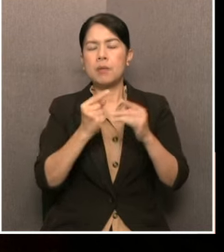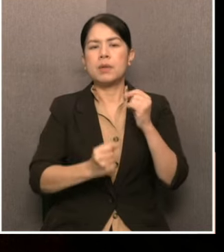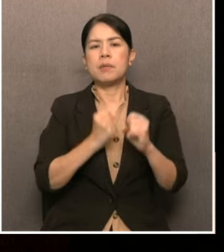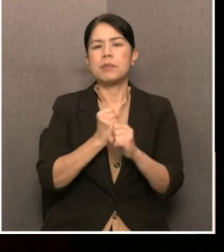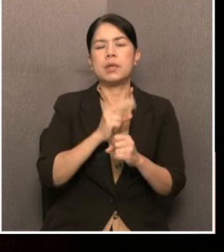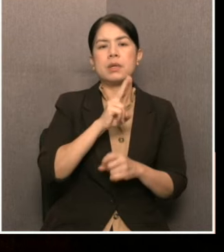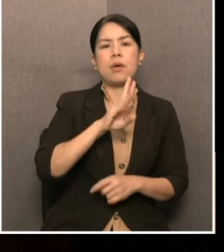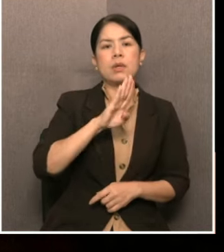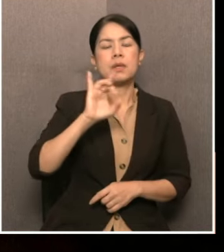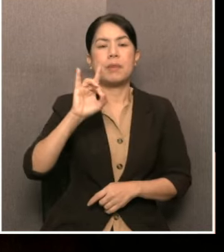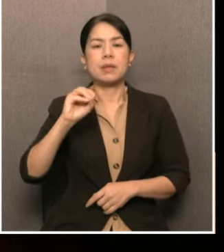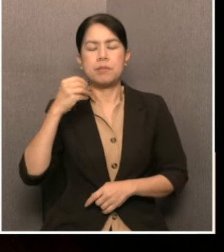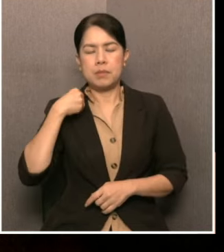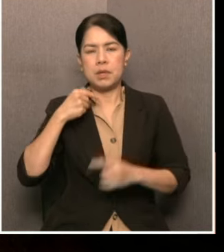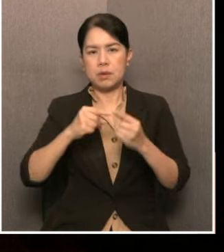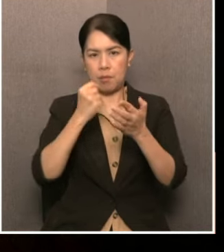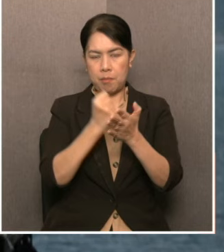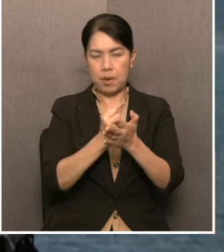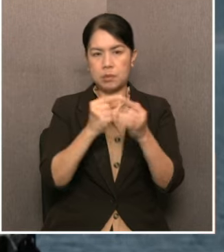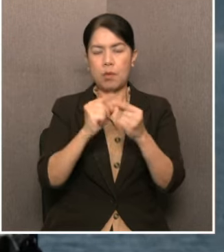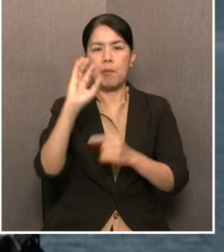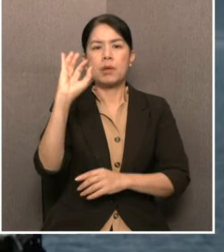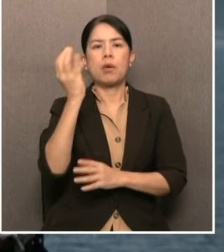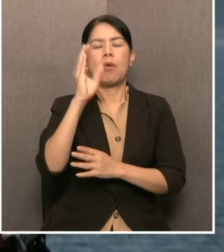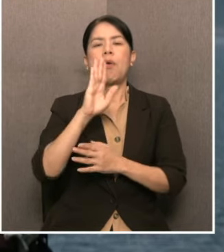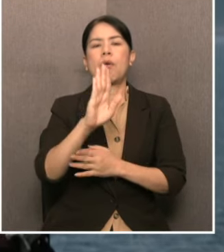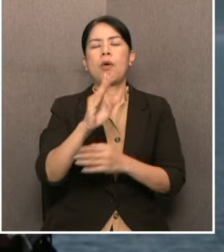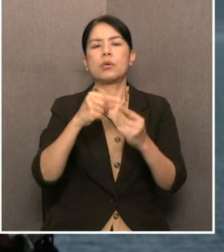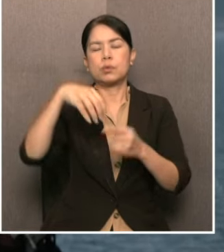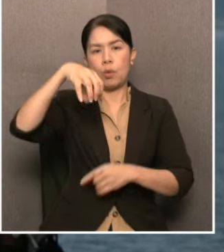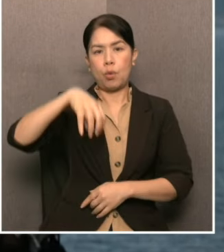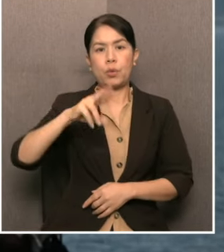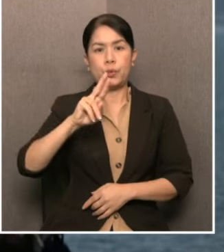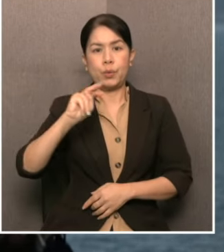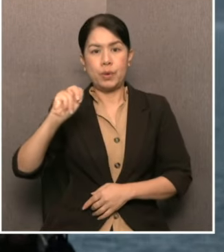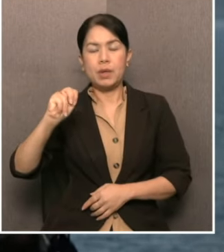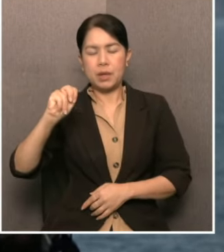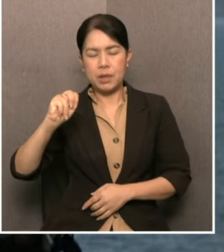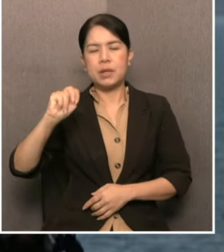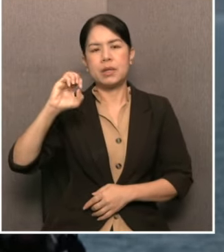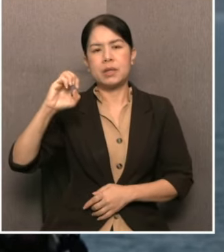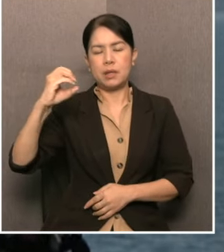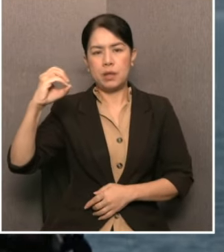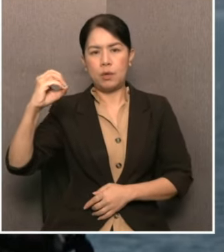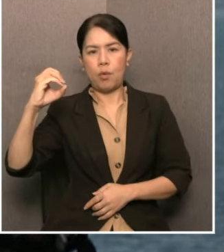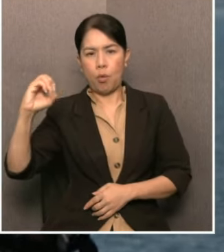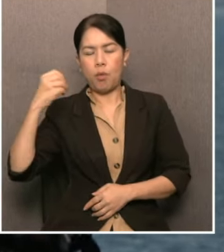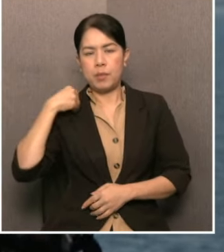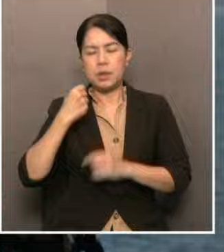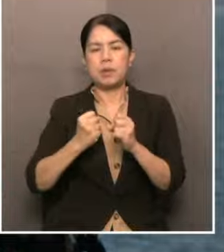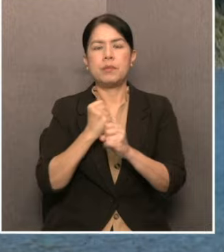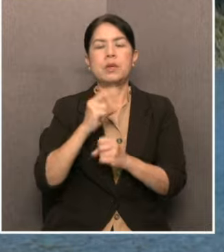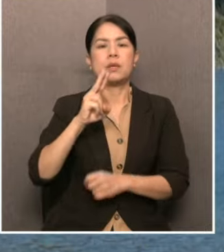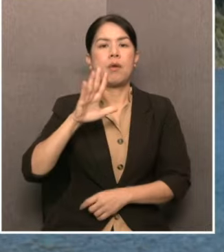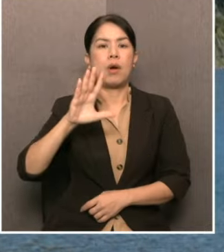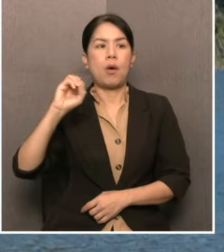แล้วก็ได้รกปรากาศให้เป็มรดกโลกทางธรชาิขององคก UNESCO ในปี 2,560 ครับปิดท้